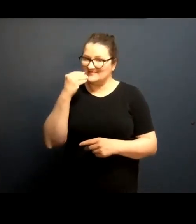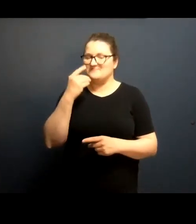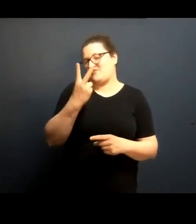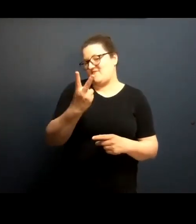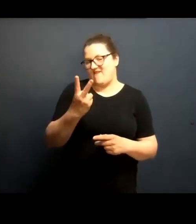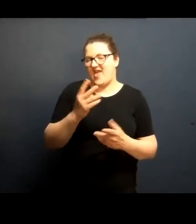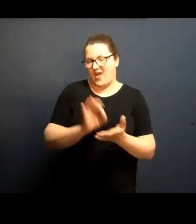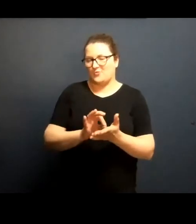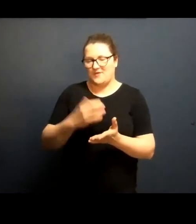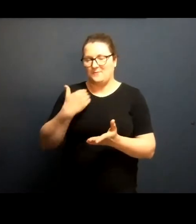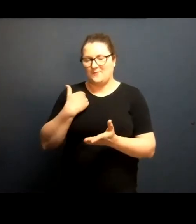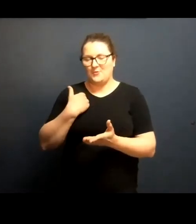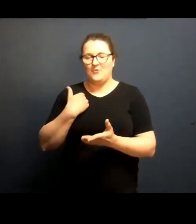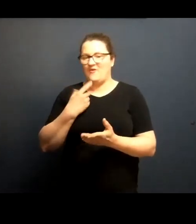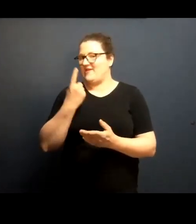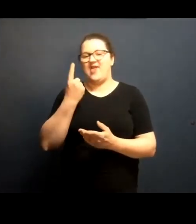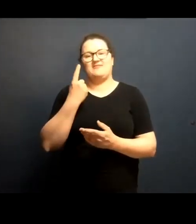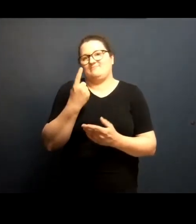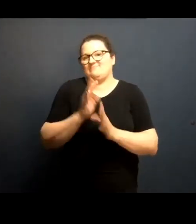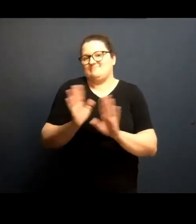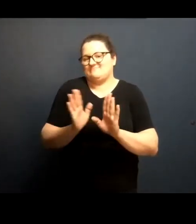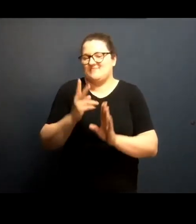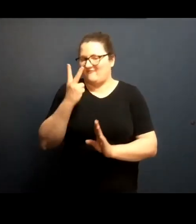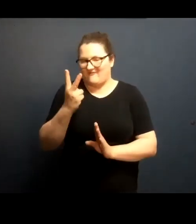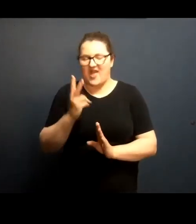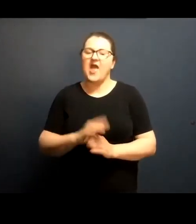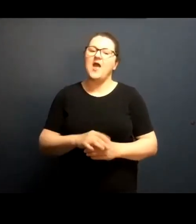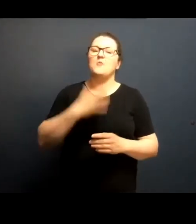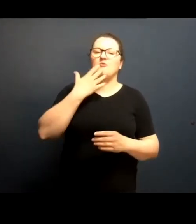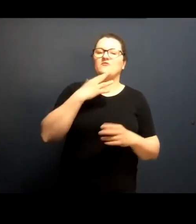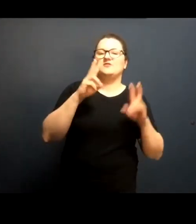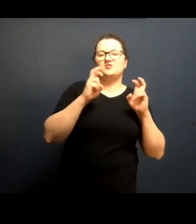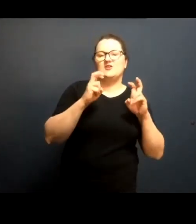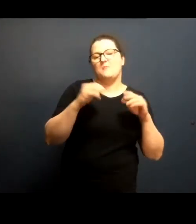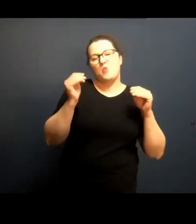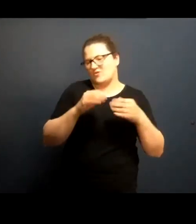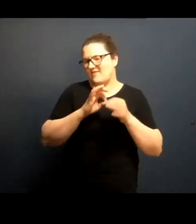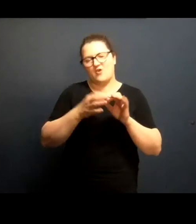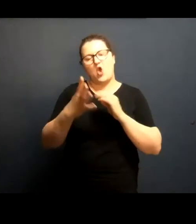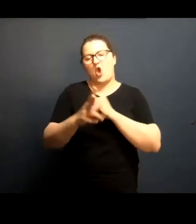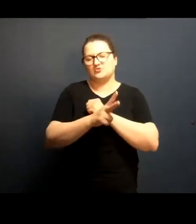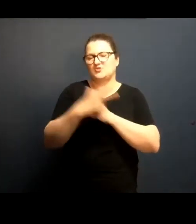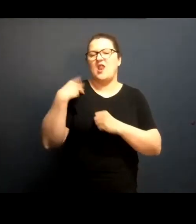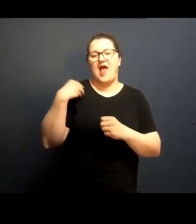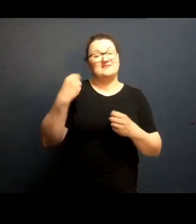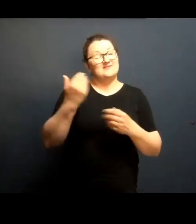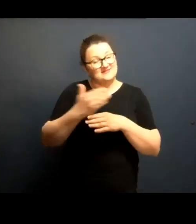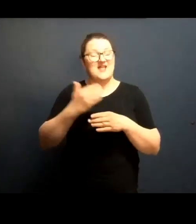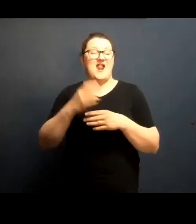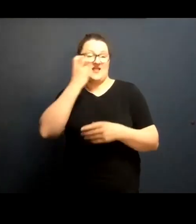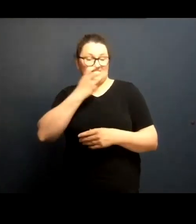wypowiedzi akurat kobiet, jedyne dwie. Można mieć nawet 80 lat, ile być atrakcyjną seksualnie, też jeżeli się na